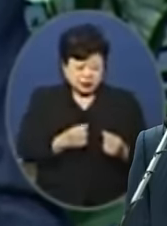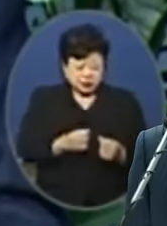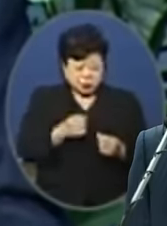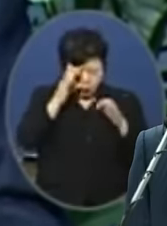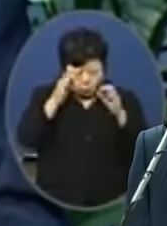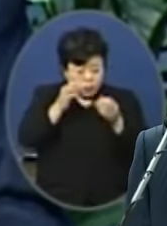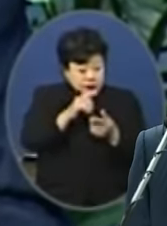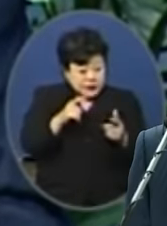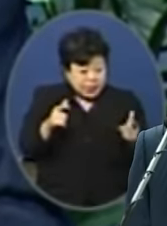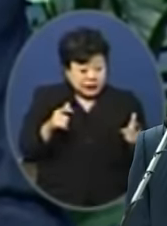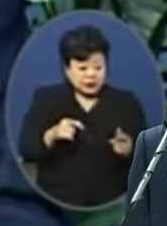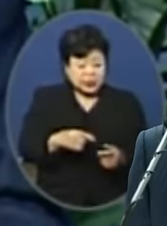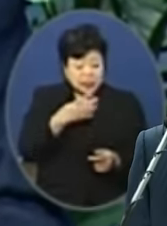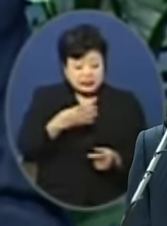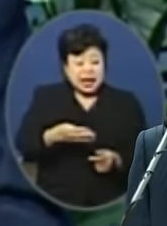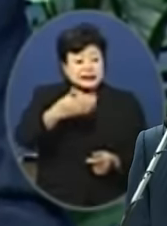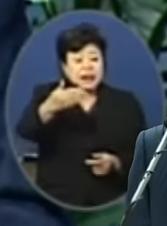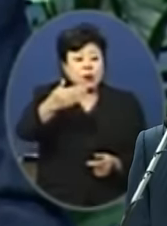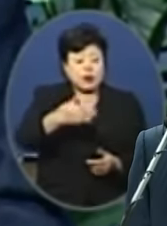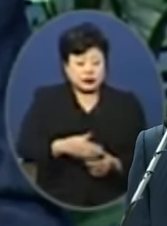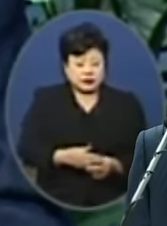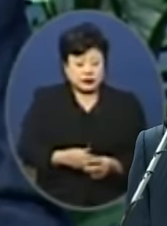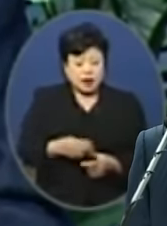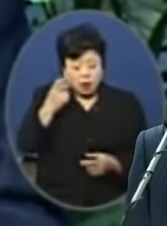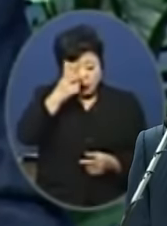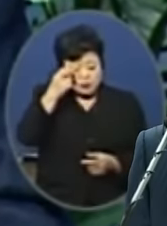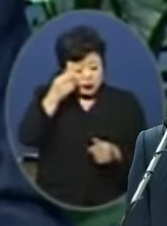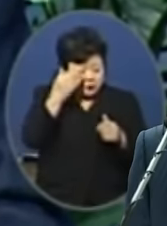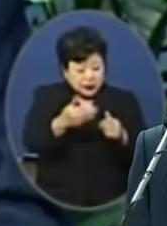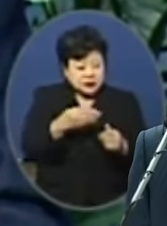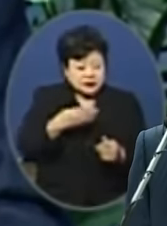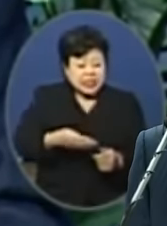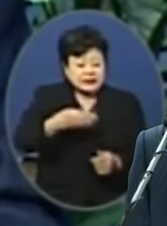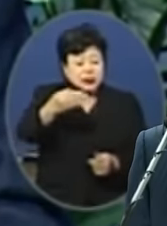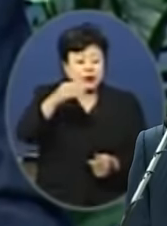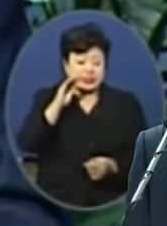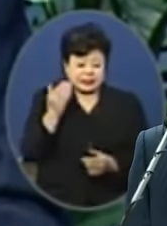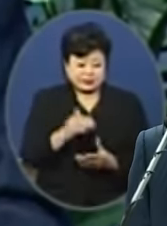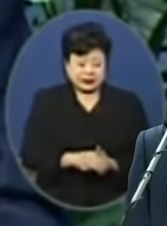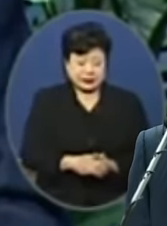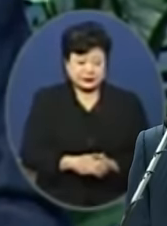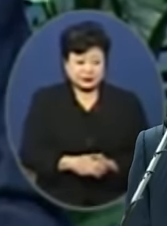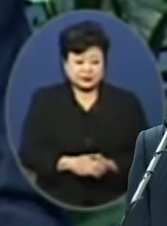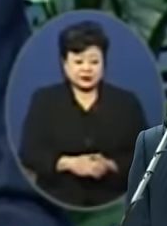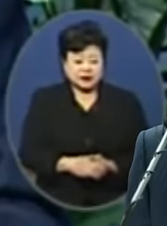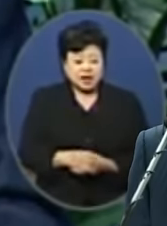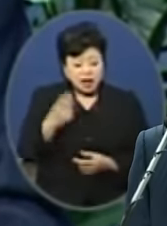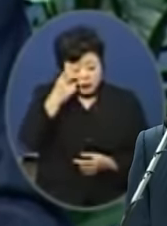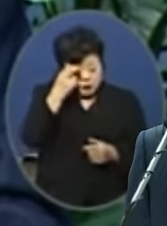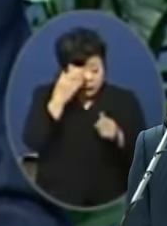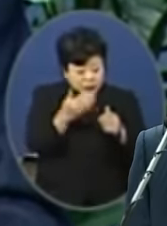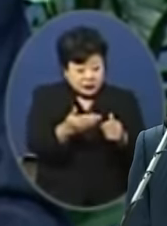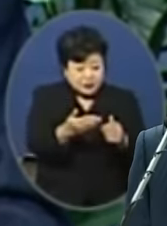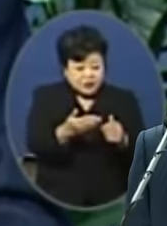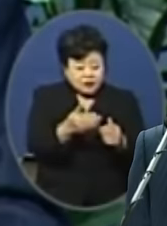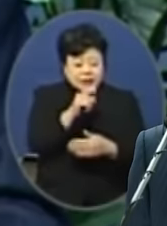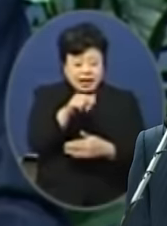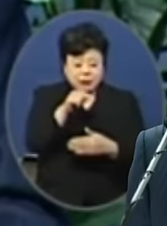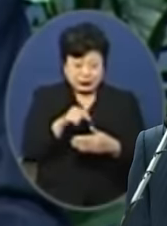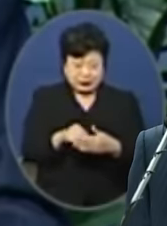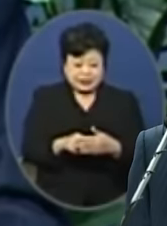안 보입니다. 4차원은 보혜사 성령께서 4차원이 되시는 것입니다. 보혜사 성령께서 우리